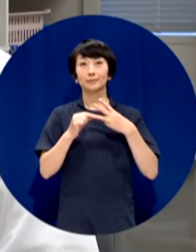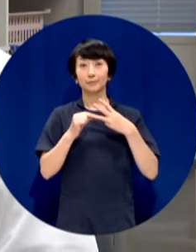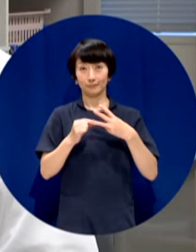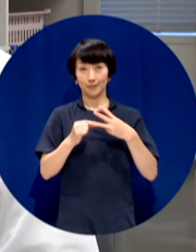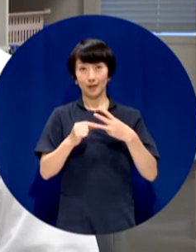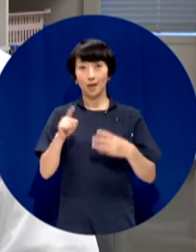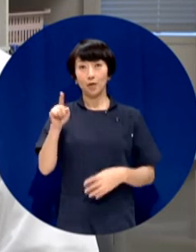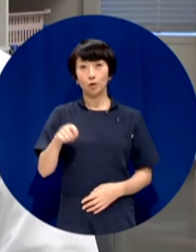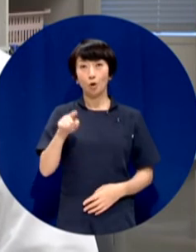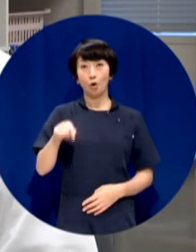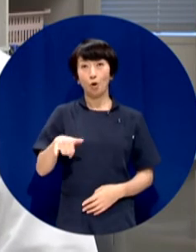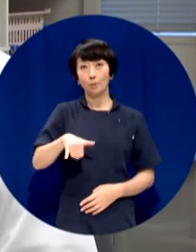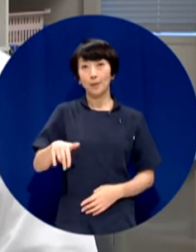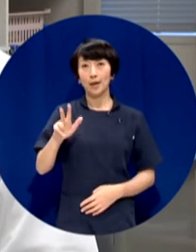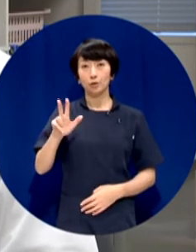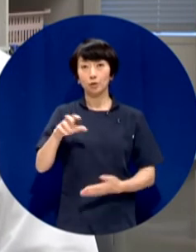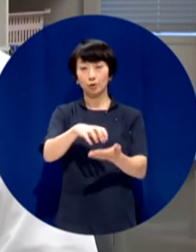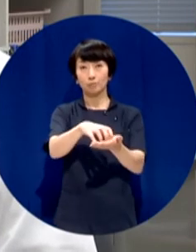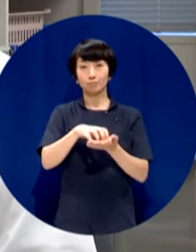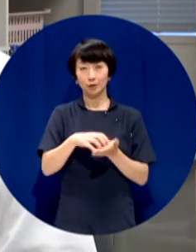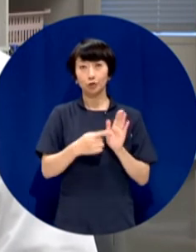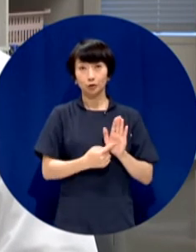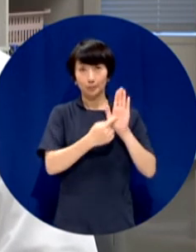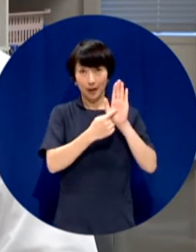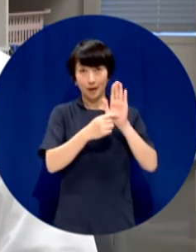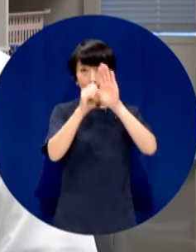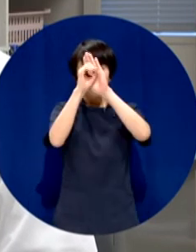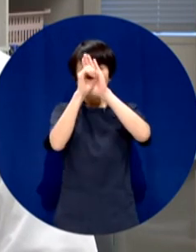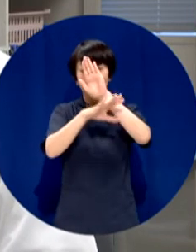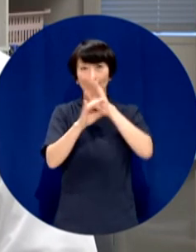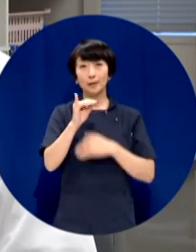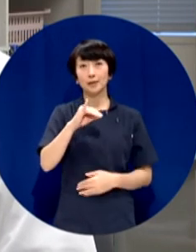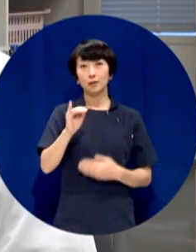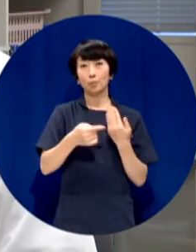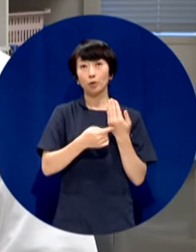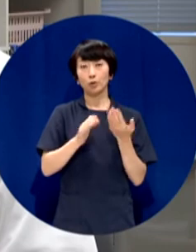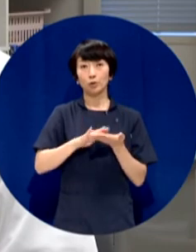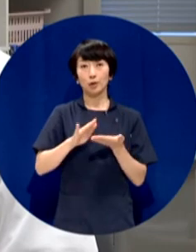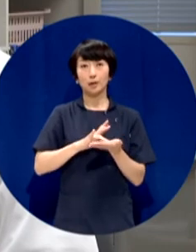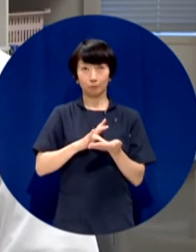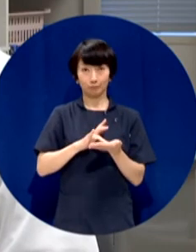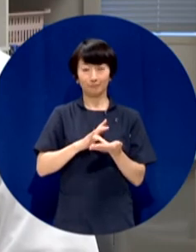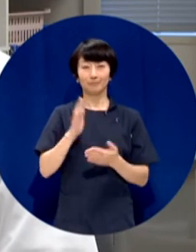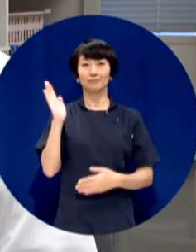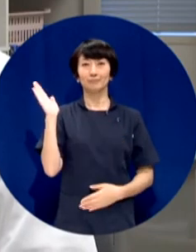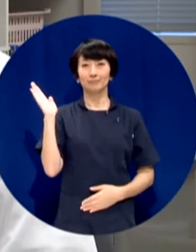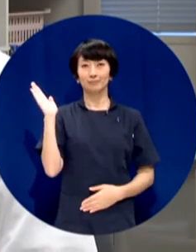最後に、ノーベル賞を受賞しました免疫チェックポイント阻害薬について説明させていただき